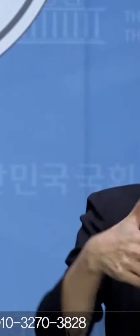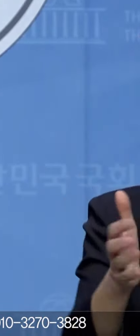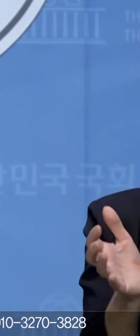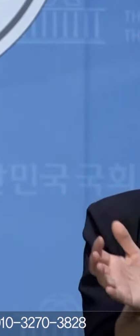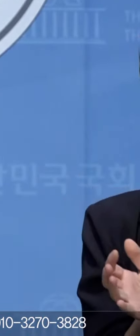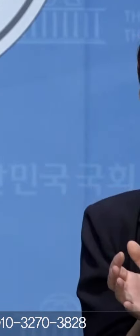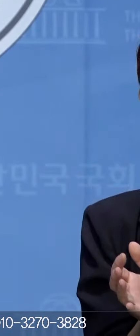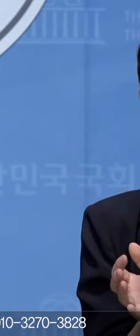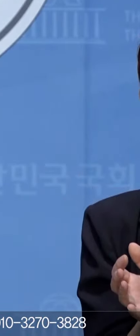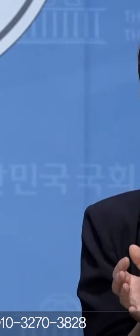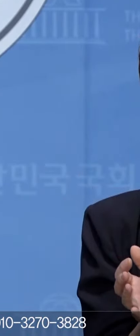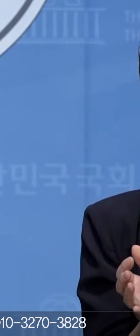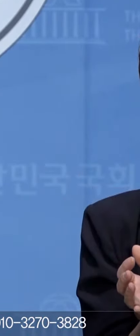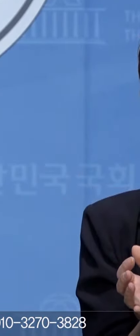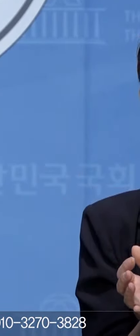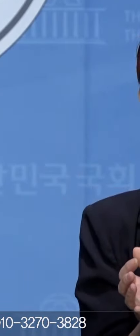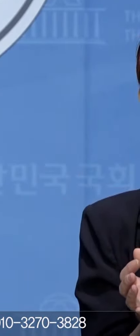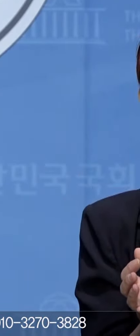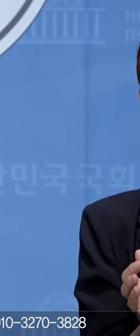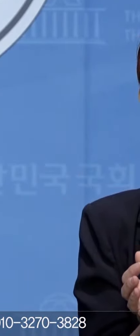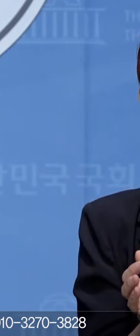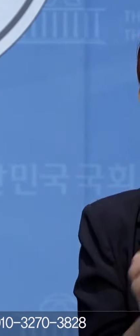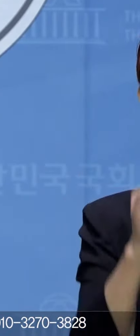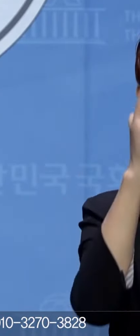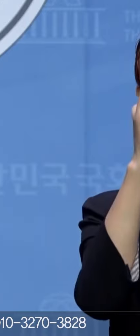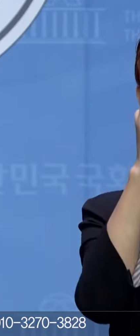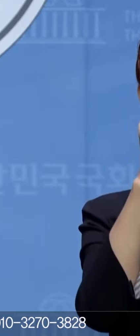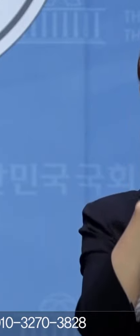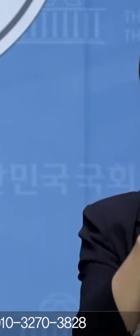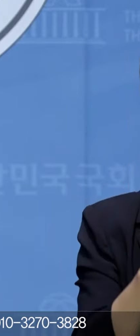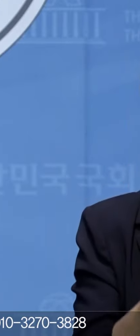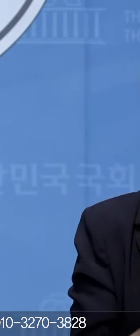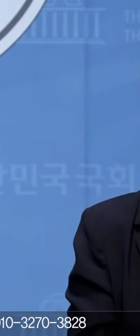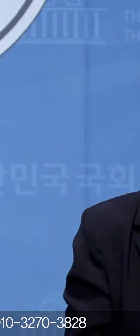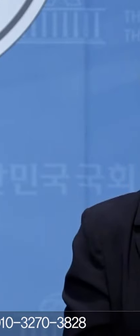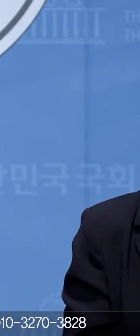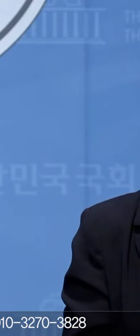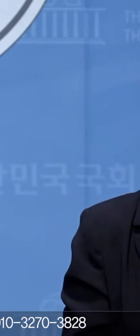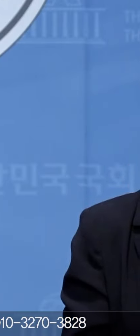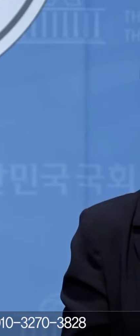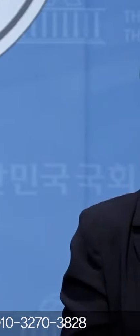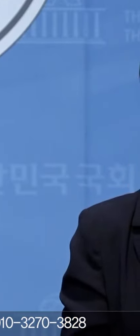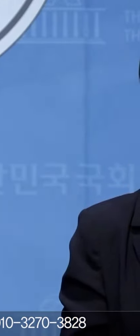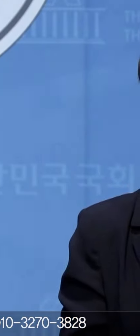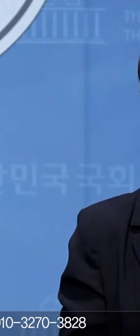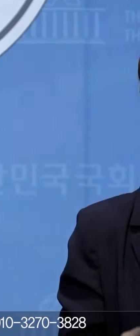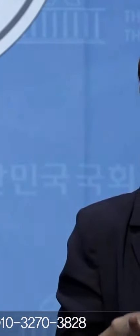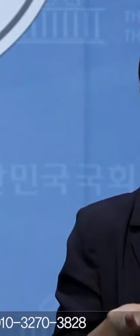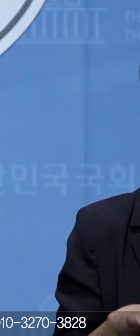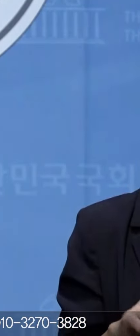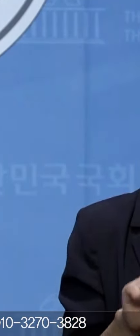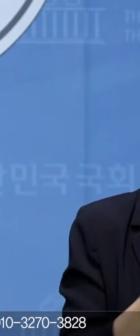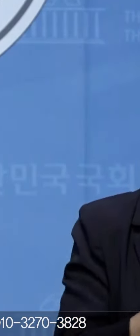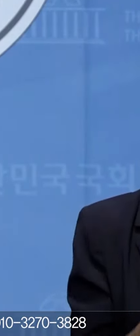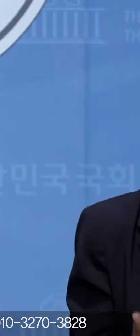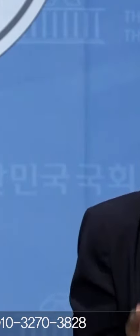조국혁신당은 우리 정당 역사상 가장 빠른 시간 내,